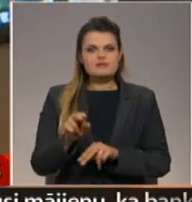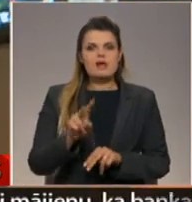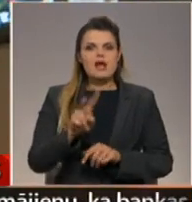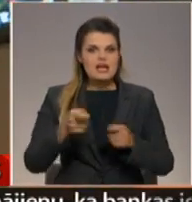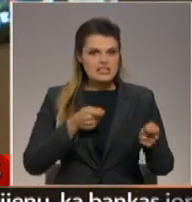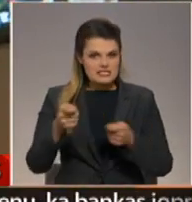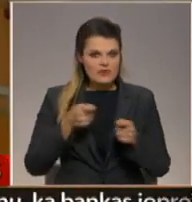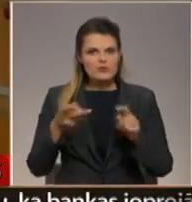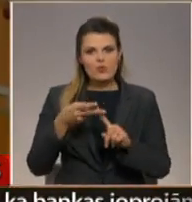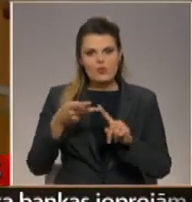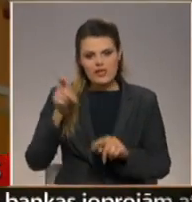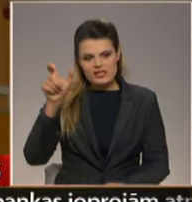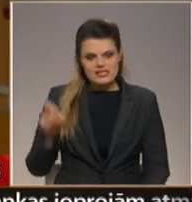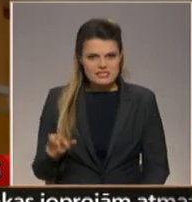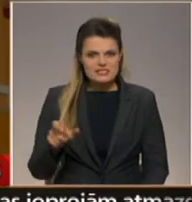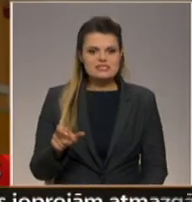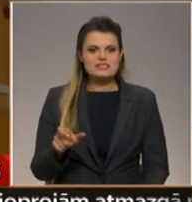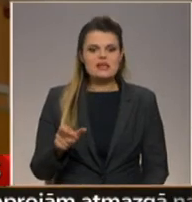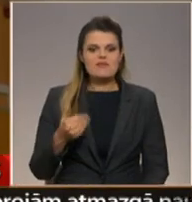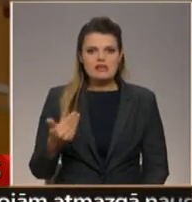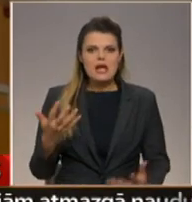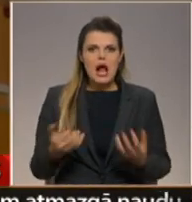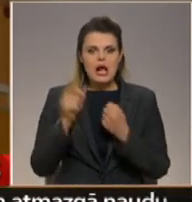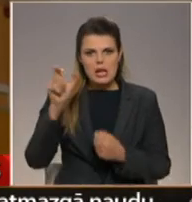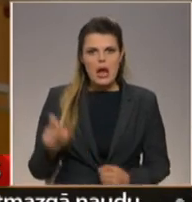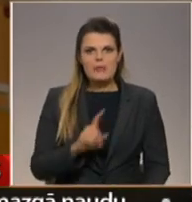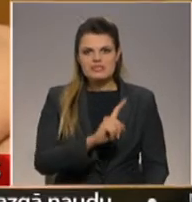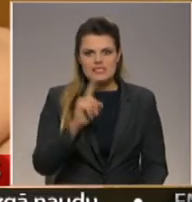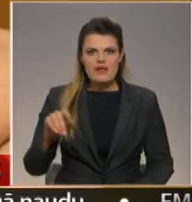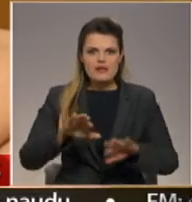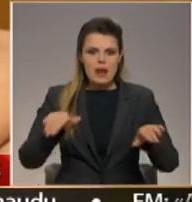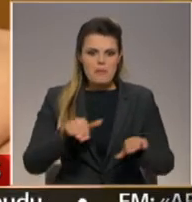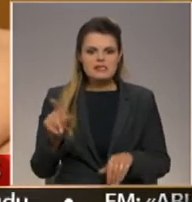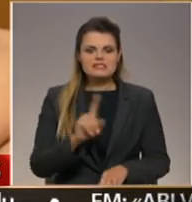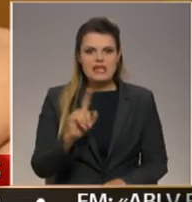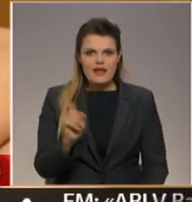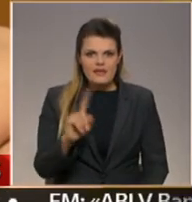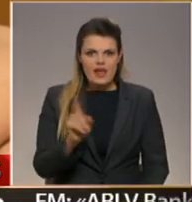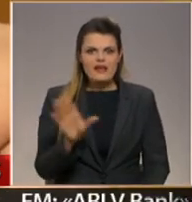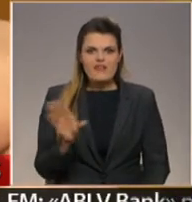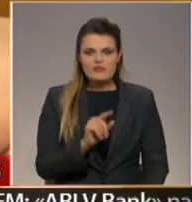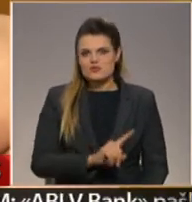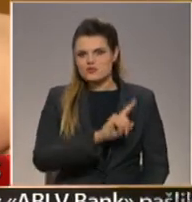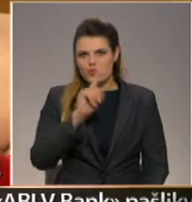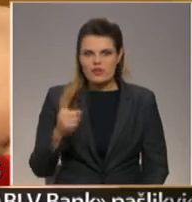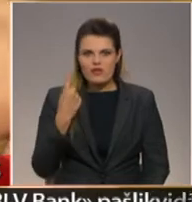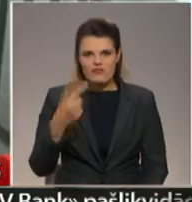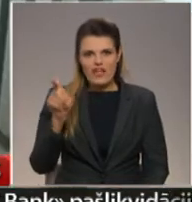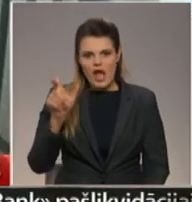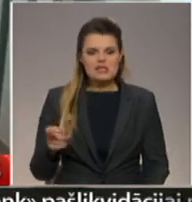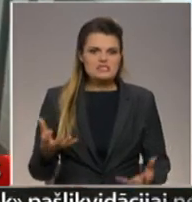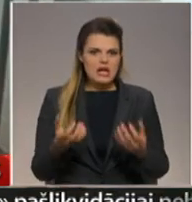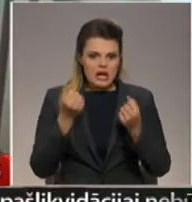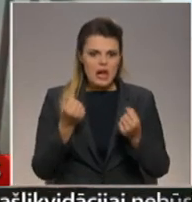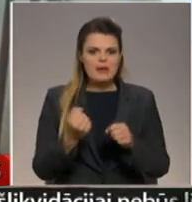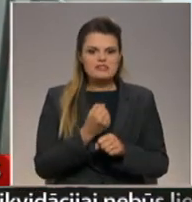vada, un vēl no mūsu puses mēs nodrošinām tagad glābēju. Katrā mūsu baseinā mums ir nepārtraukti, visu dienu ir viens glābējs.